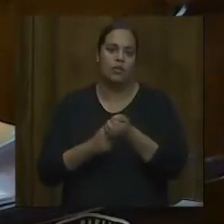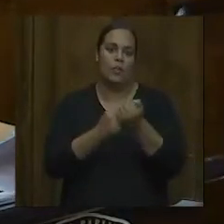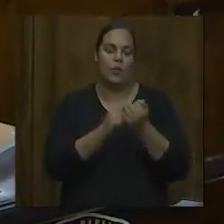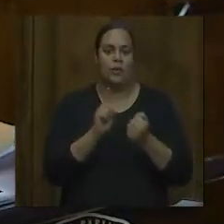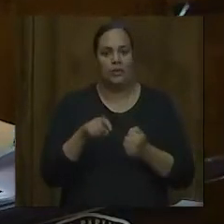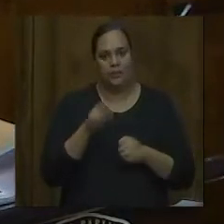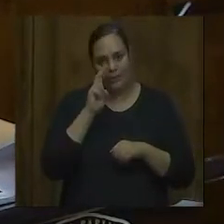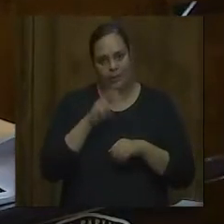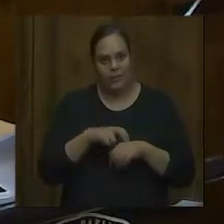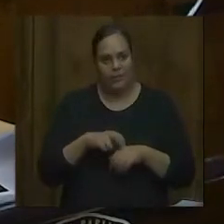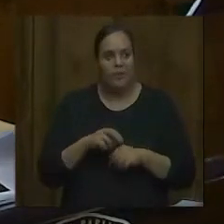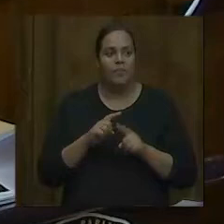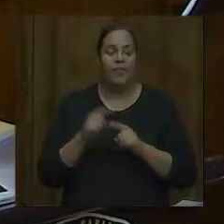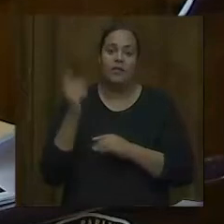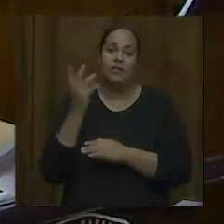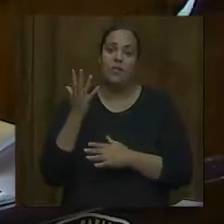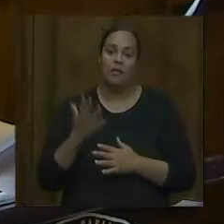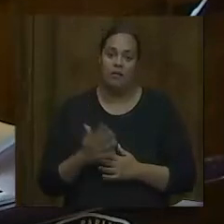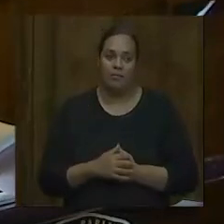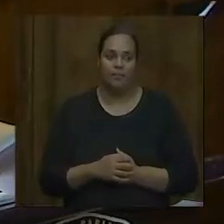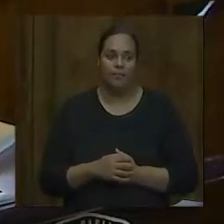ondersteun. Speaker,